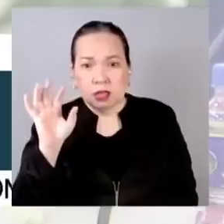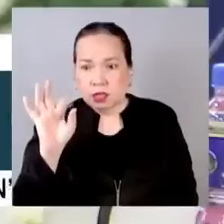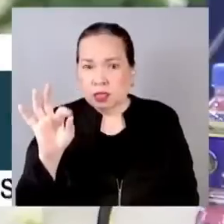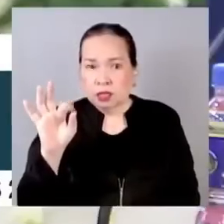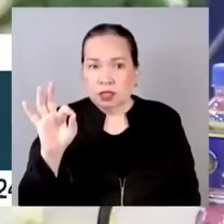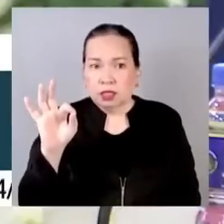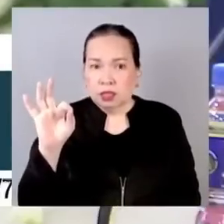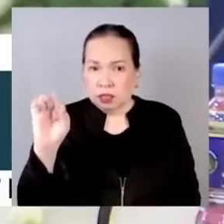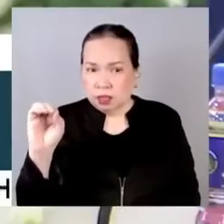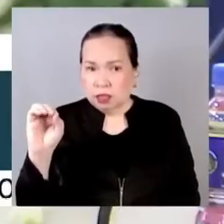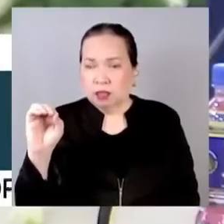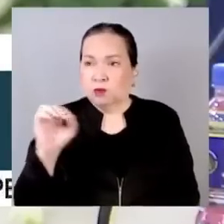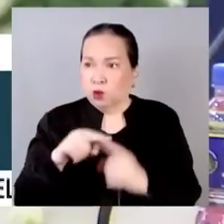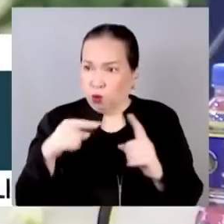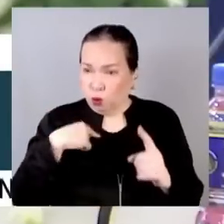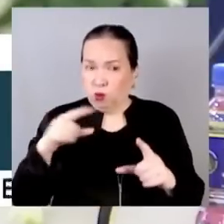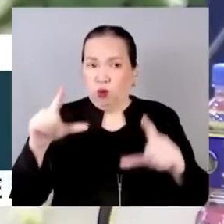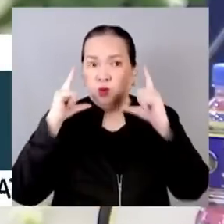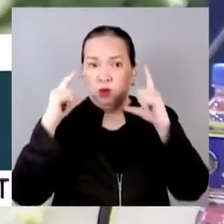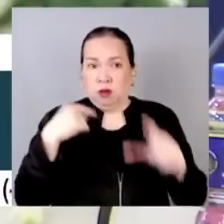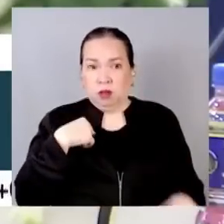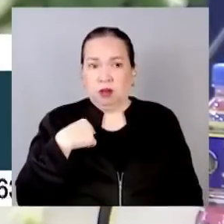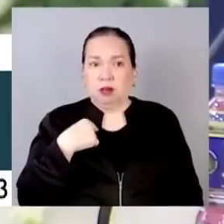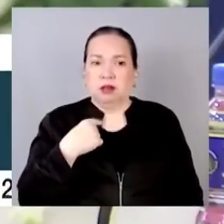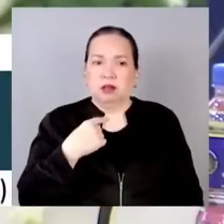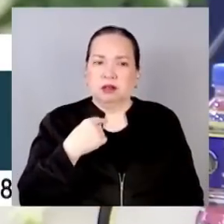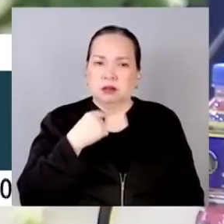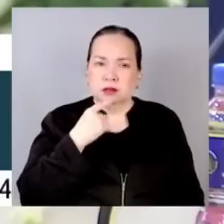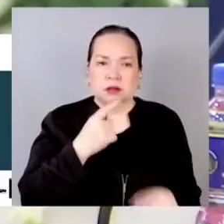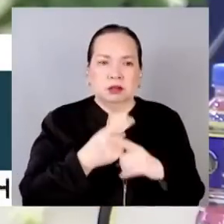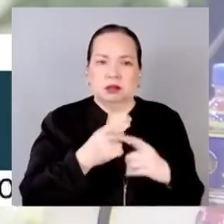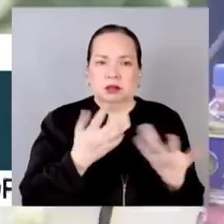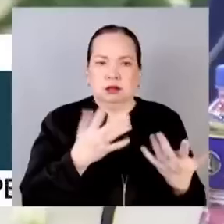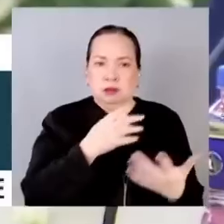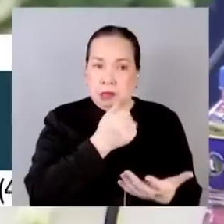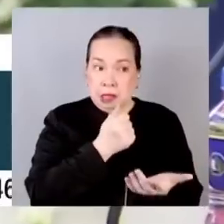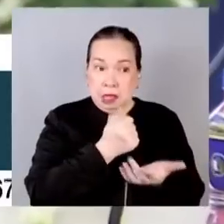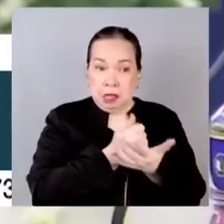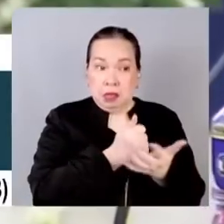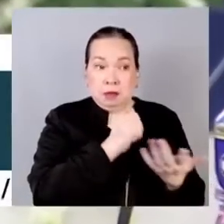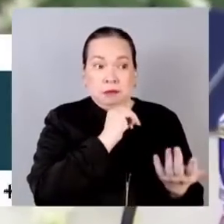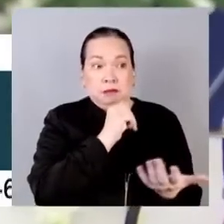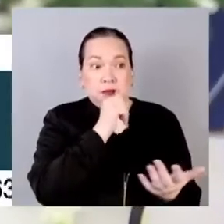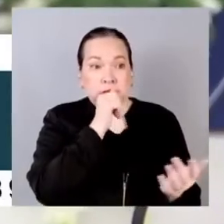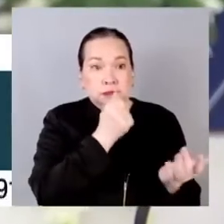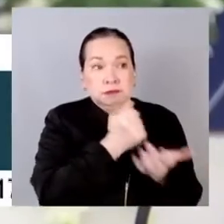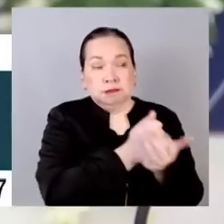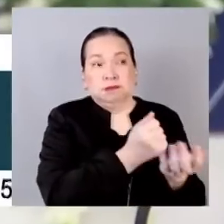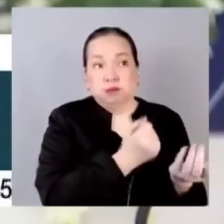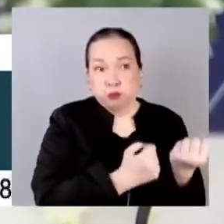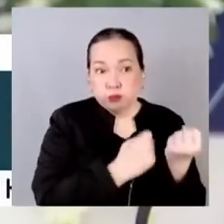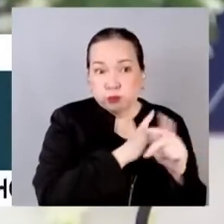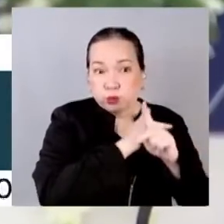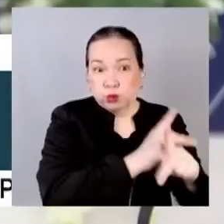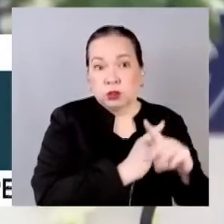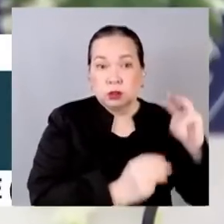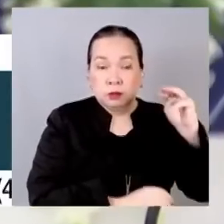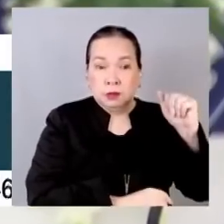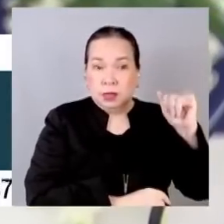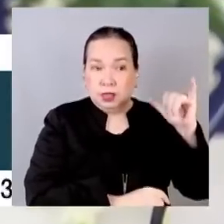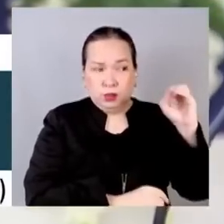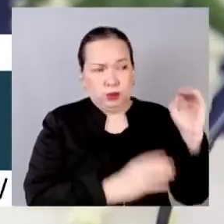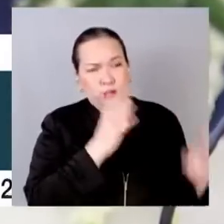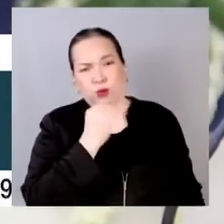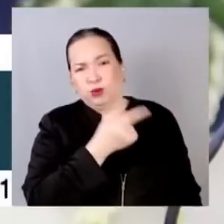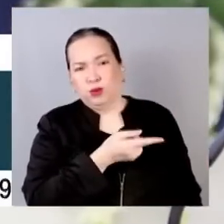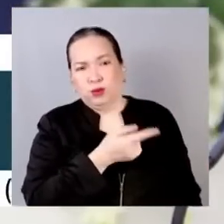ngayon? Definitely, we are not covering up for Mayo. Who is Mayo to me and who is Mayo na